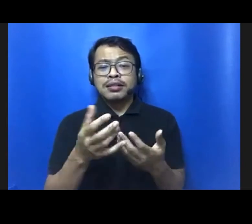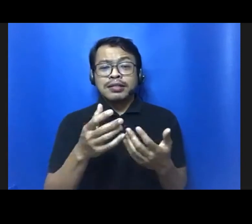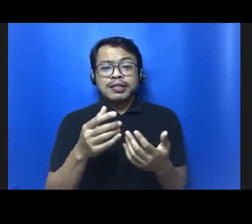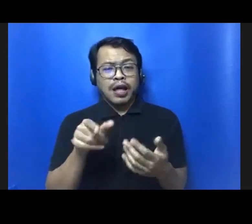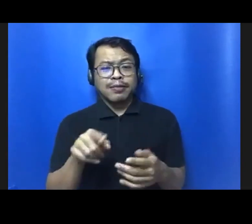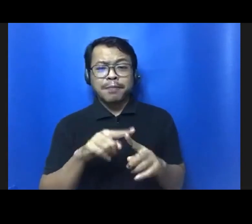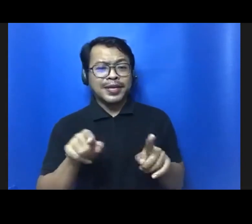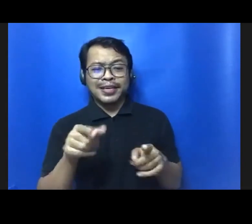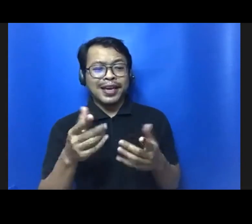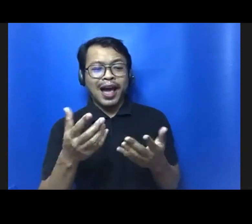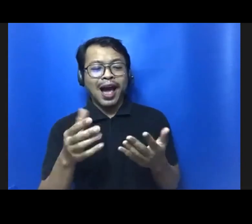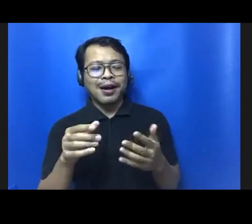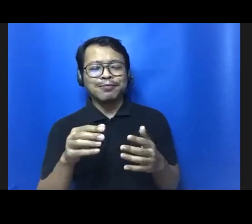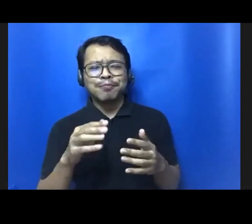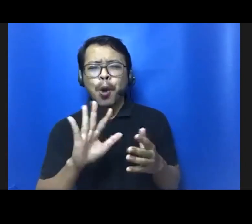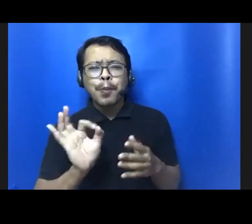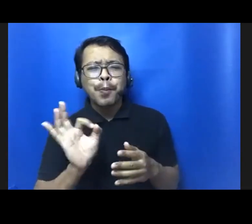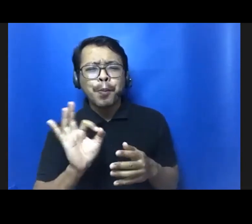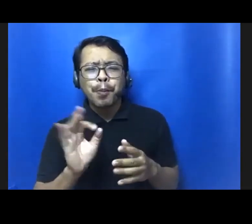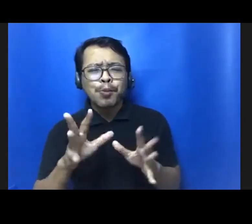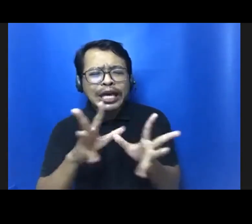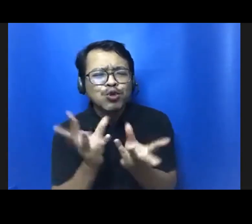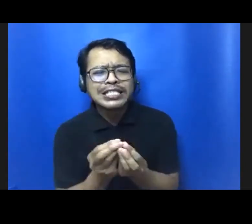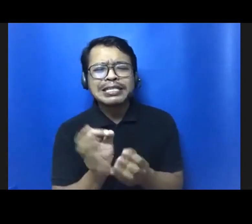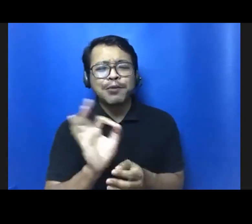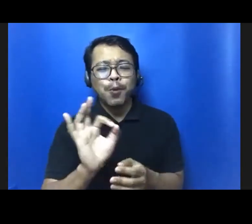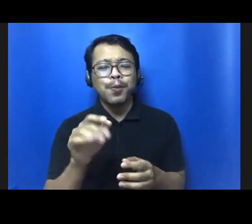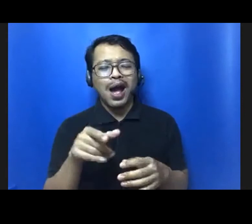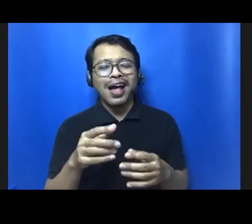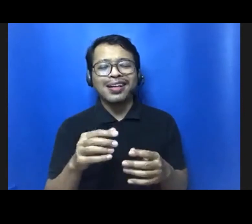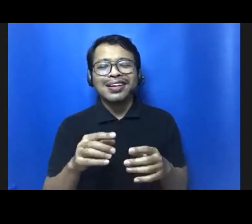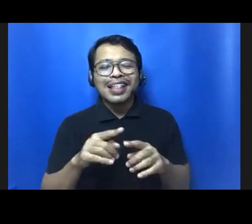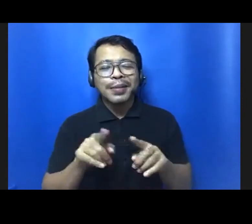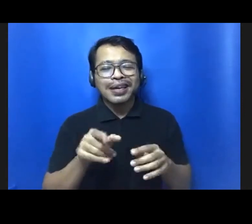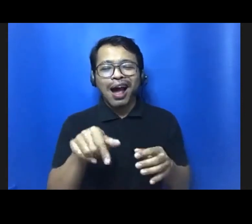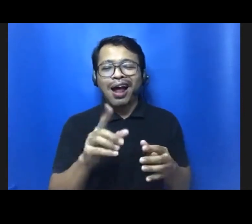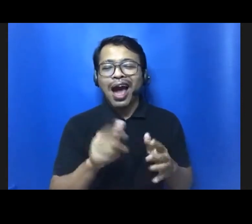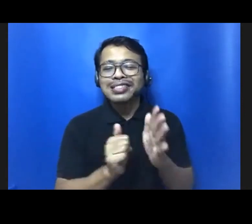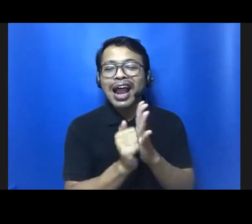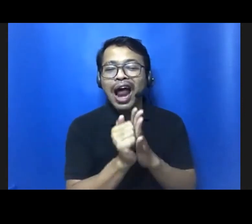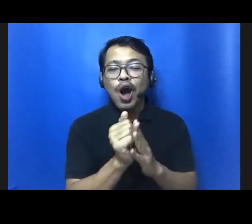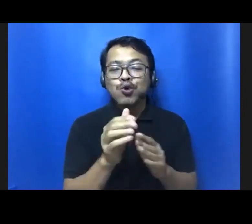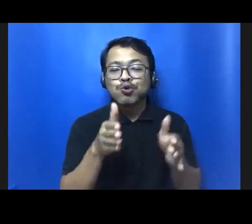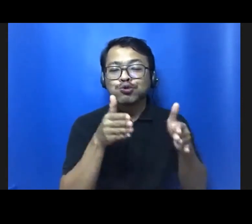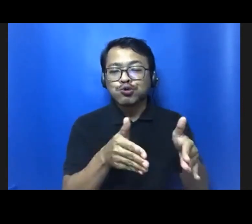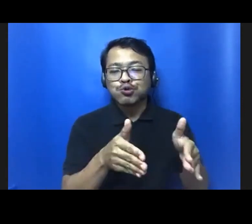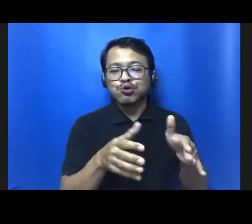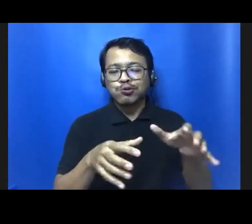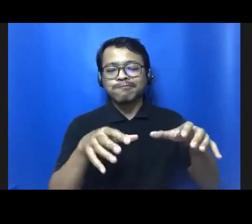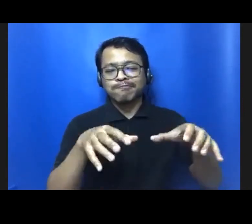tersendiri. Masih digabung dengan umum, cuman umum dipisahkan. Untuk yang umum silahkan, ini untuk